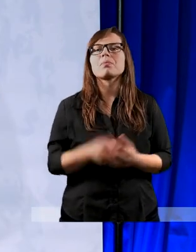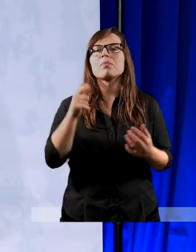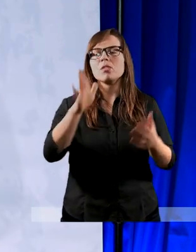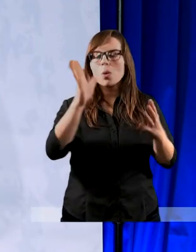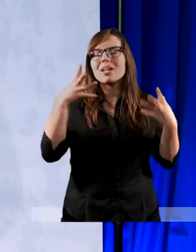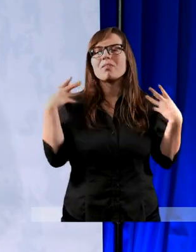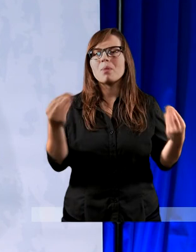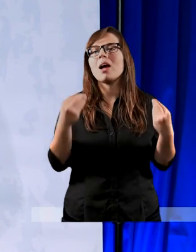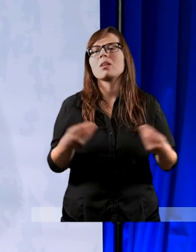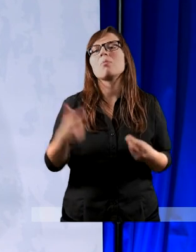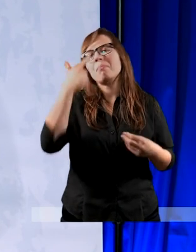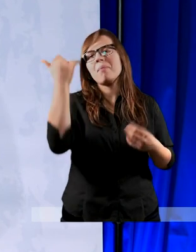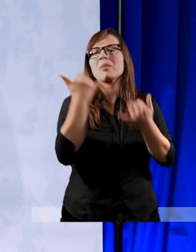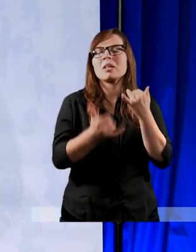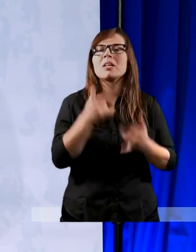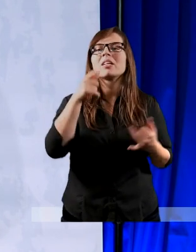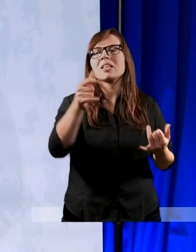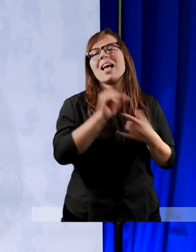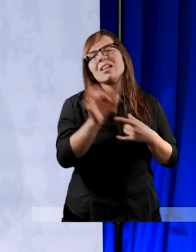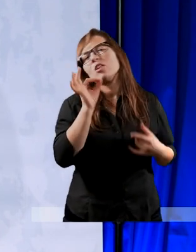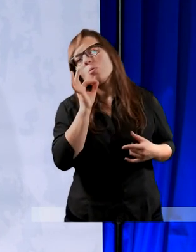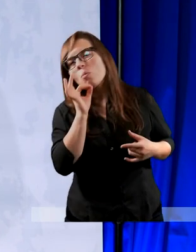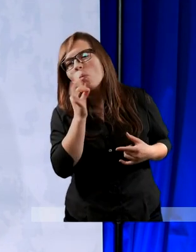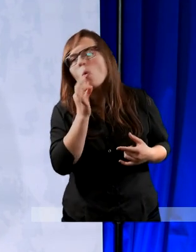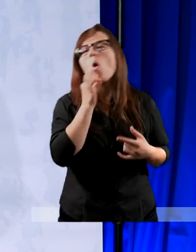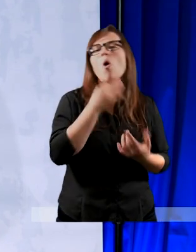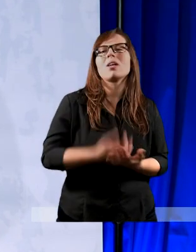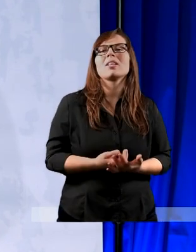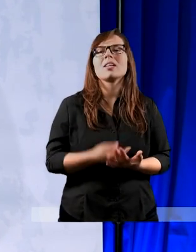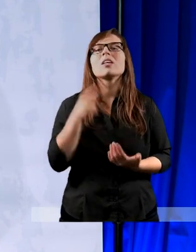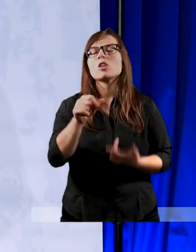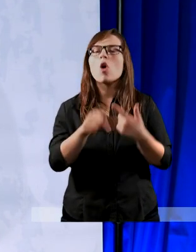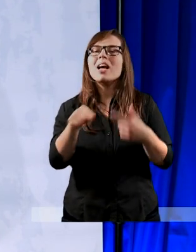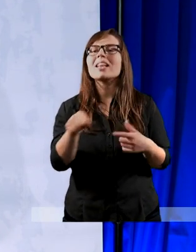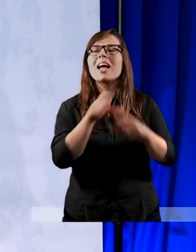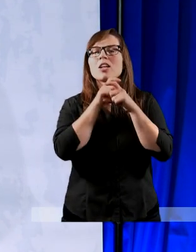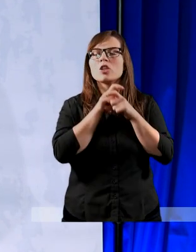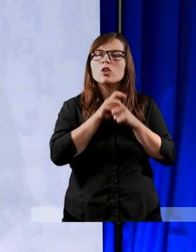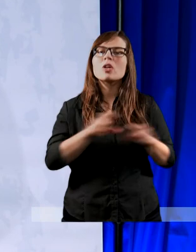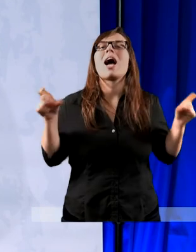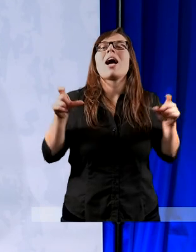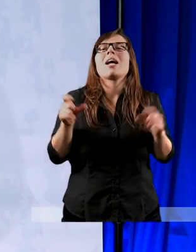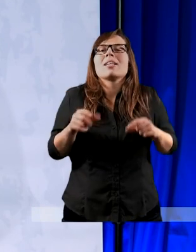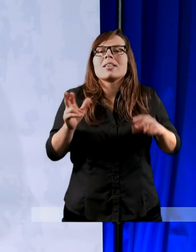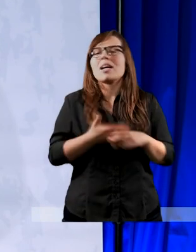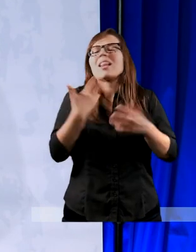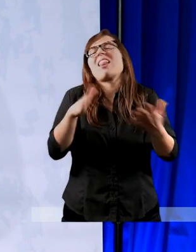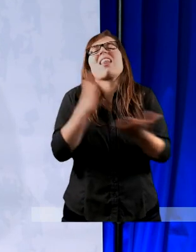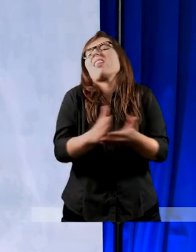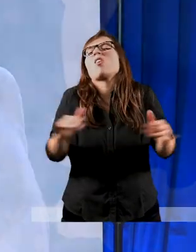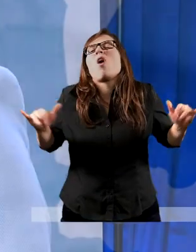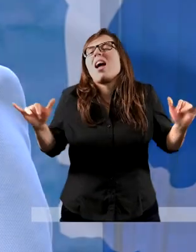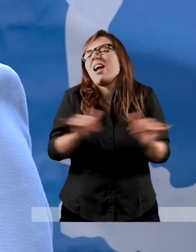i to będzie wspaniałe. Pamiętaj, jeżeli jesteś młody, to jest ten czas, kiedy nie tylko